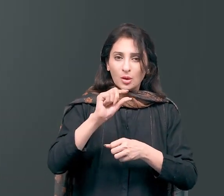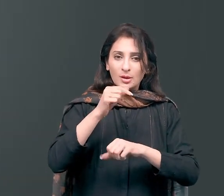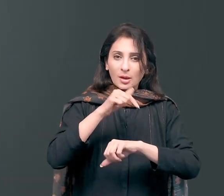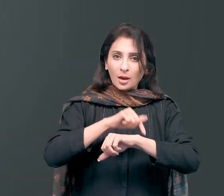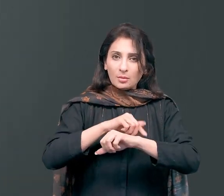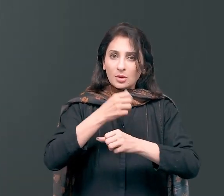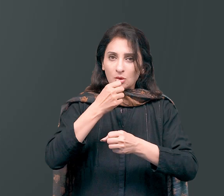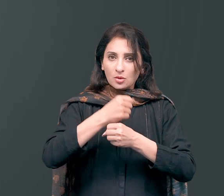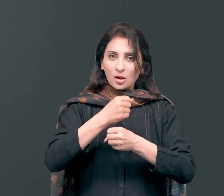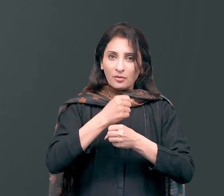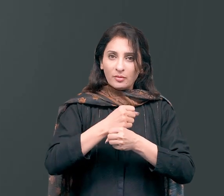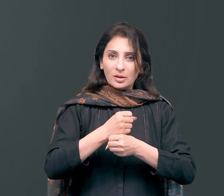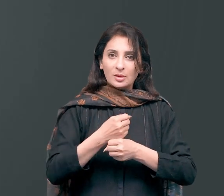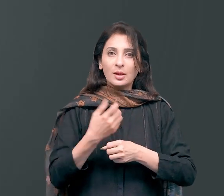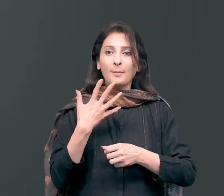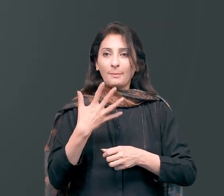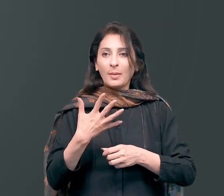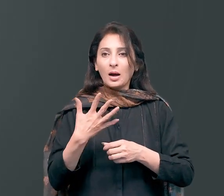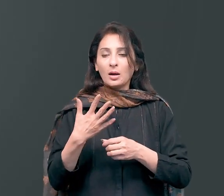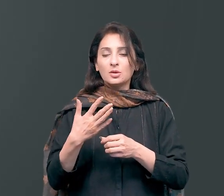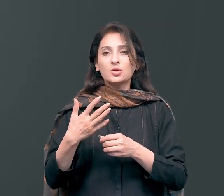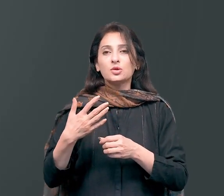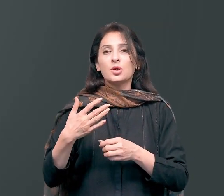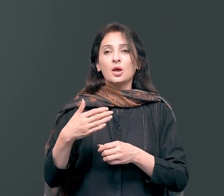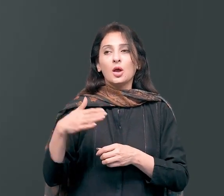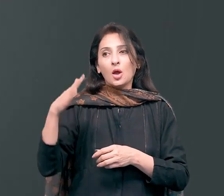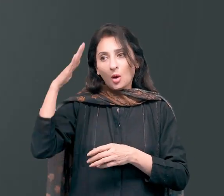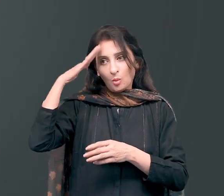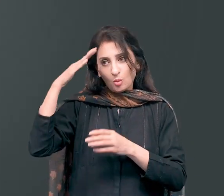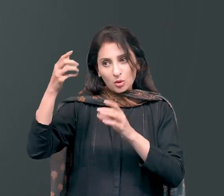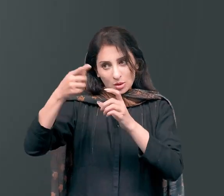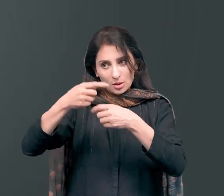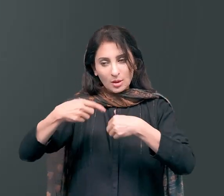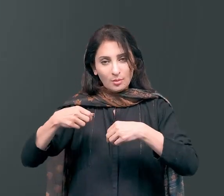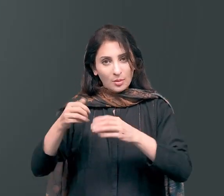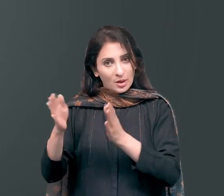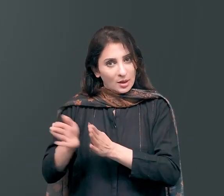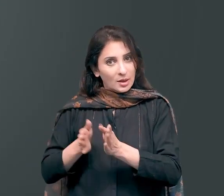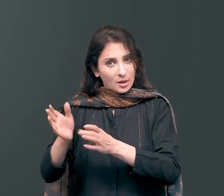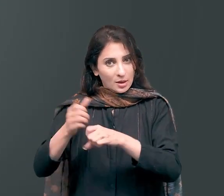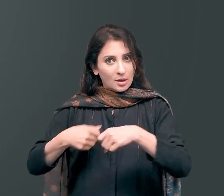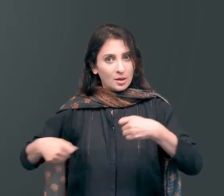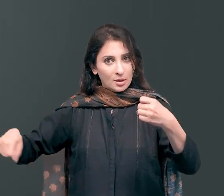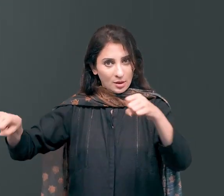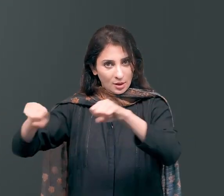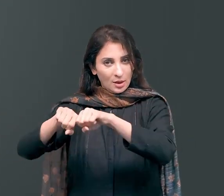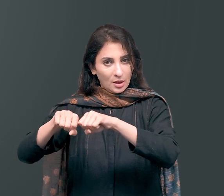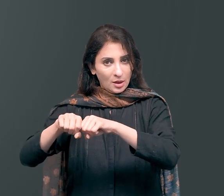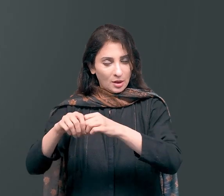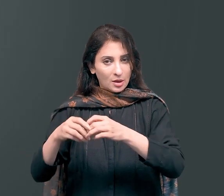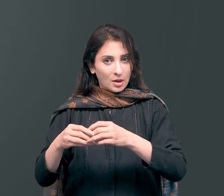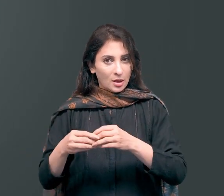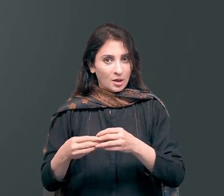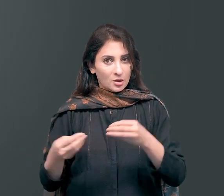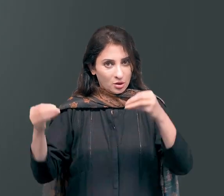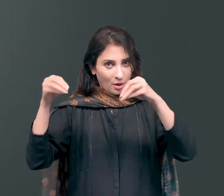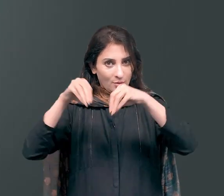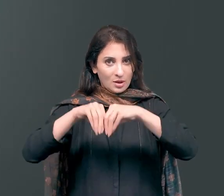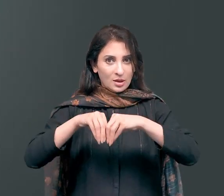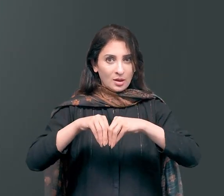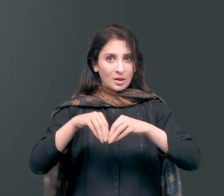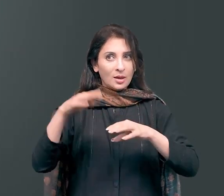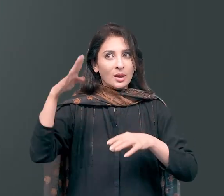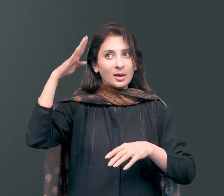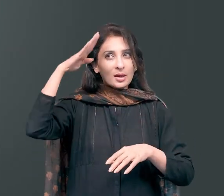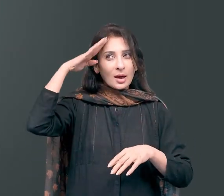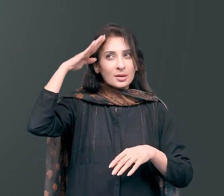5 مسلم لیگ کے وزراء شامل ہوئے، ان میں آپ دیکھ لیجئے قائد اعظم محمد علی جناح کی